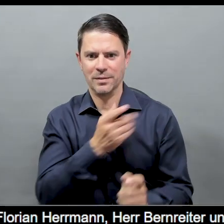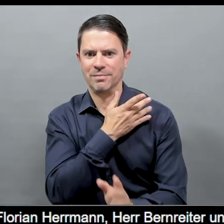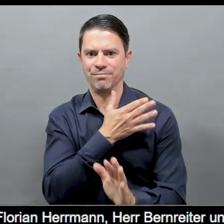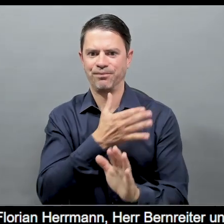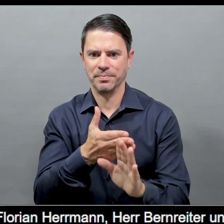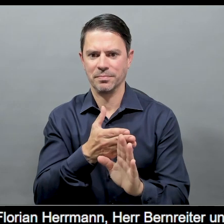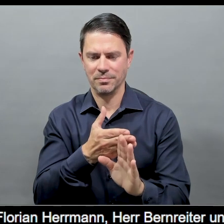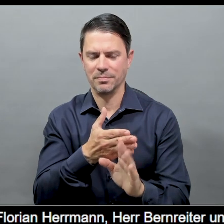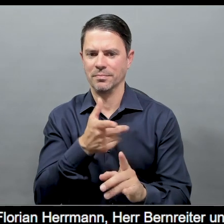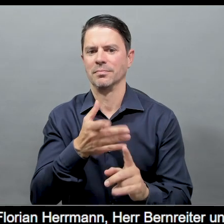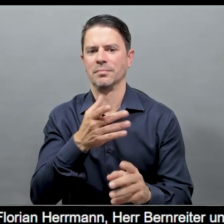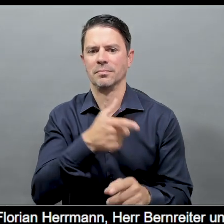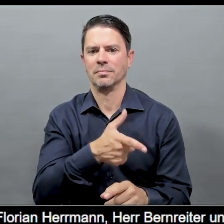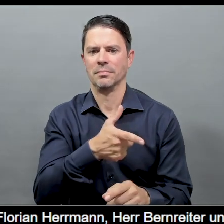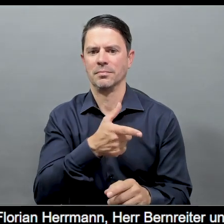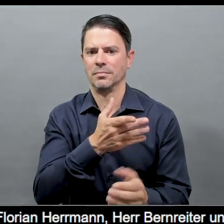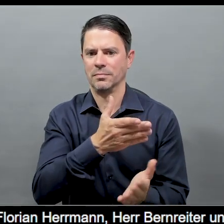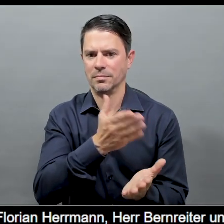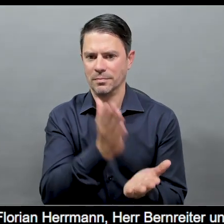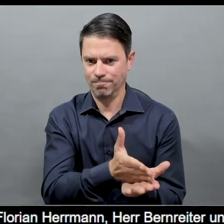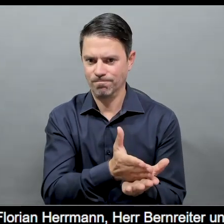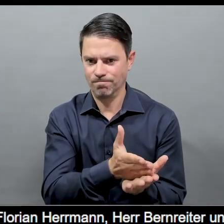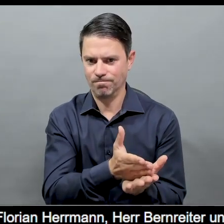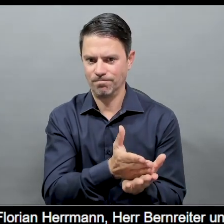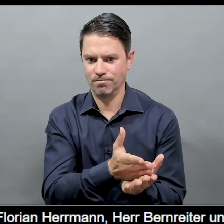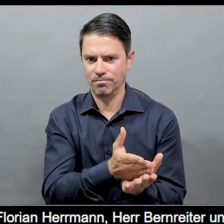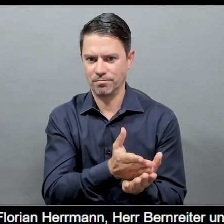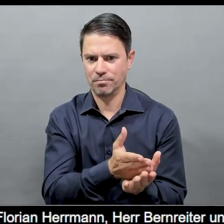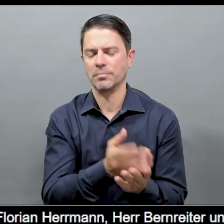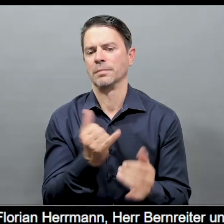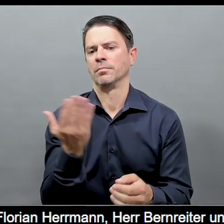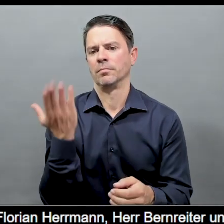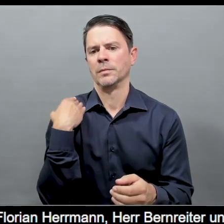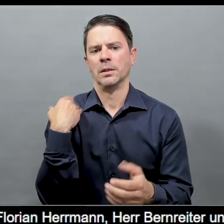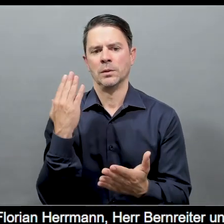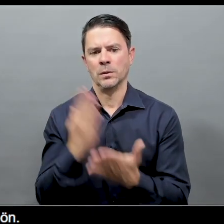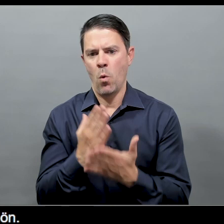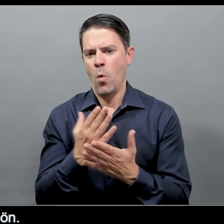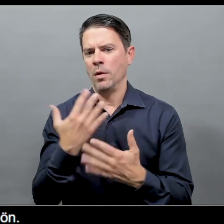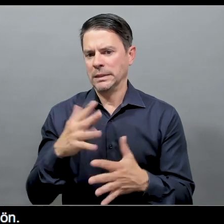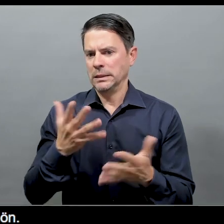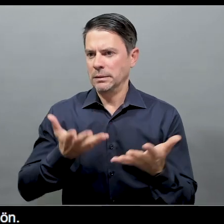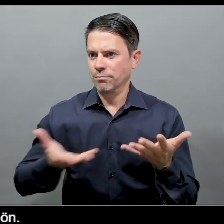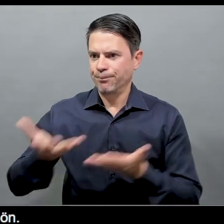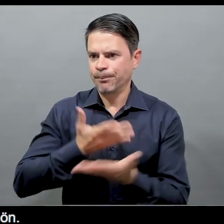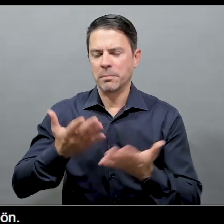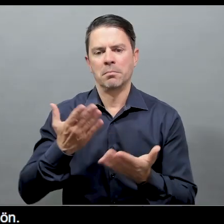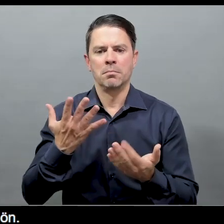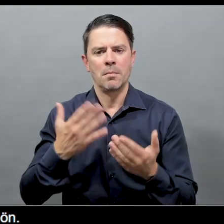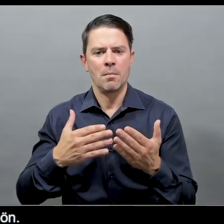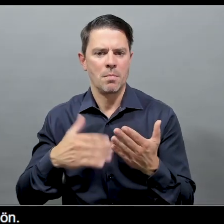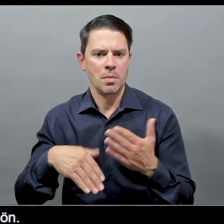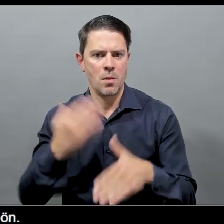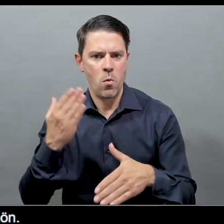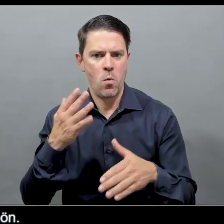weil auf der Bundesebene ja auch eine neue Rechtslage geschaffen wurde durch die verschiedenen Änderungen im Bundesinfektionsschutzgesetz. All